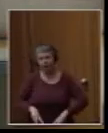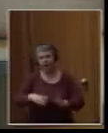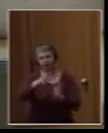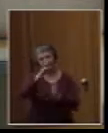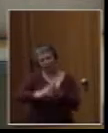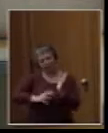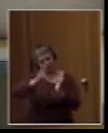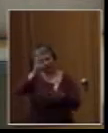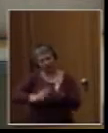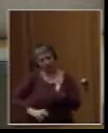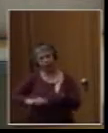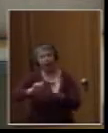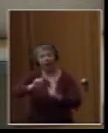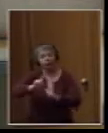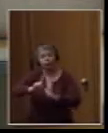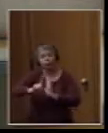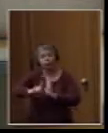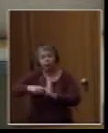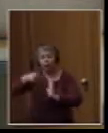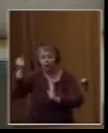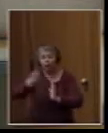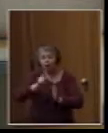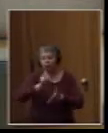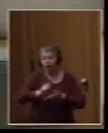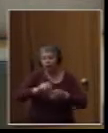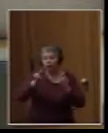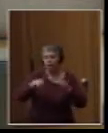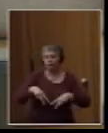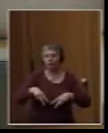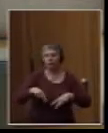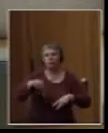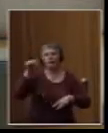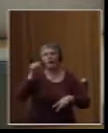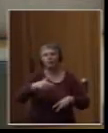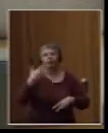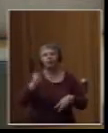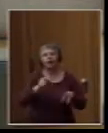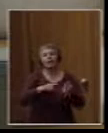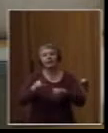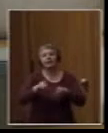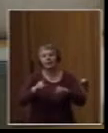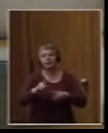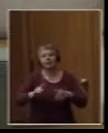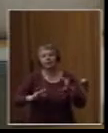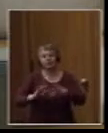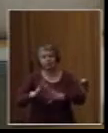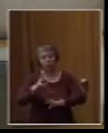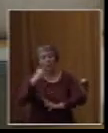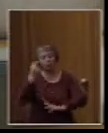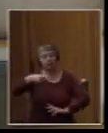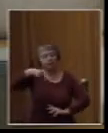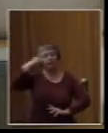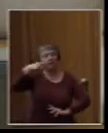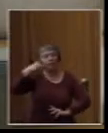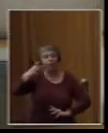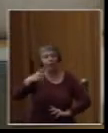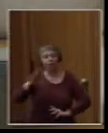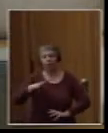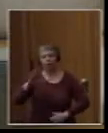οργανισμό και προσδιορίζει συγκεκριμένες δράσεις και άξονες για την προώθηση των δικαιωμάτων και την πλήρη συμμετοχή των ατόμων με αναπηρία στην